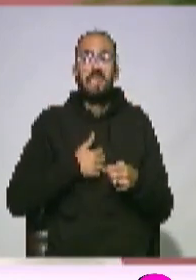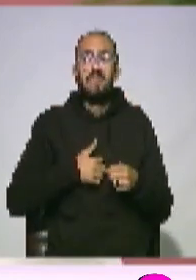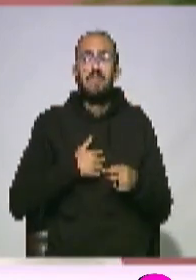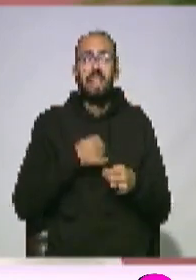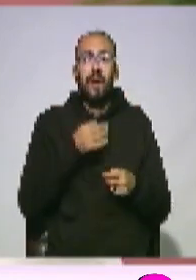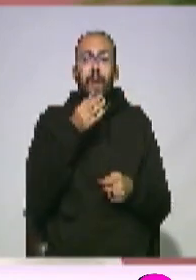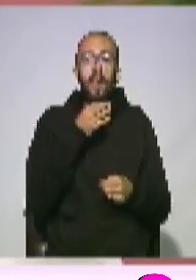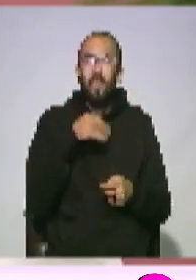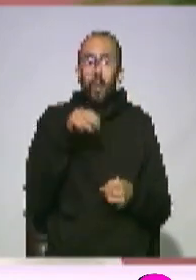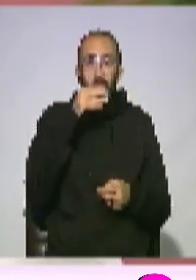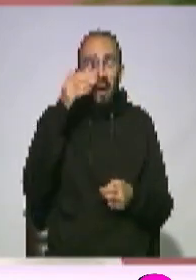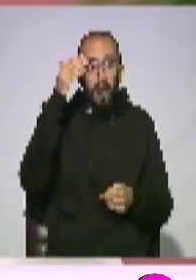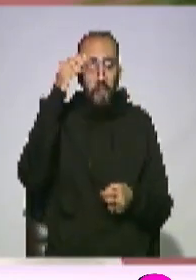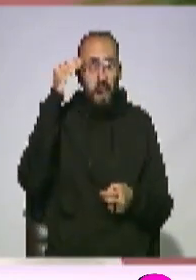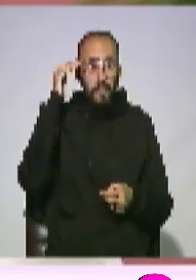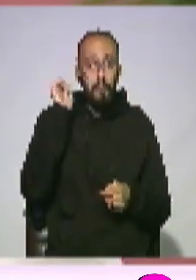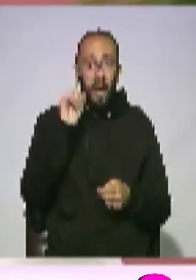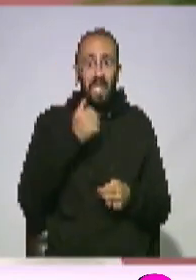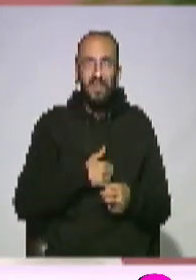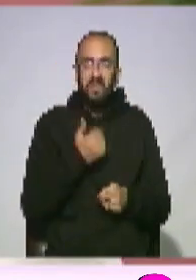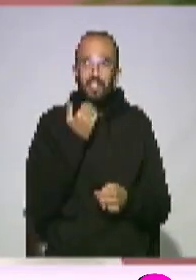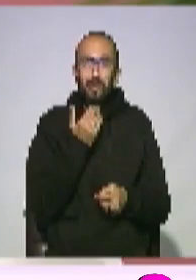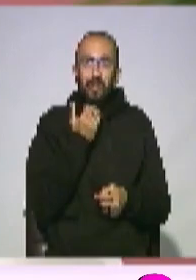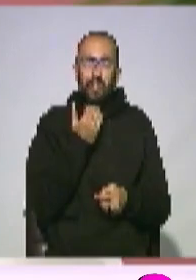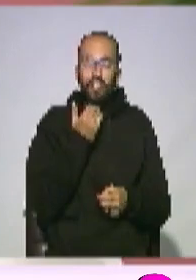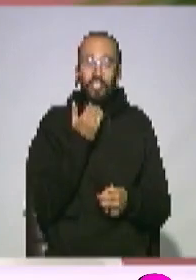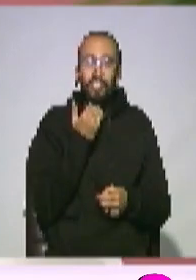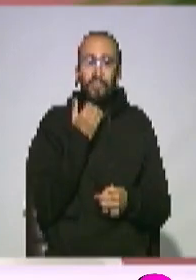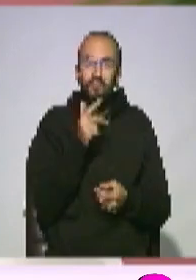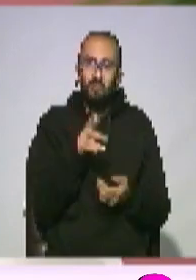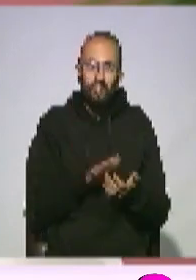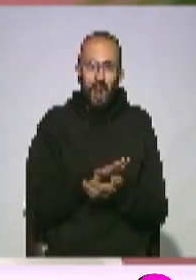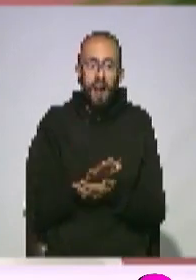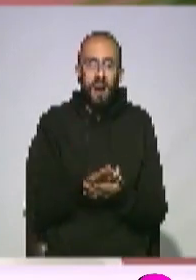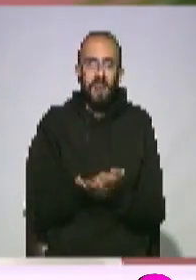ضئيلة. للأسف هي ثقافة ضعيفة، حتى وإن تم